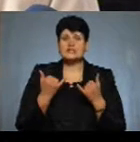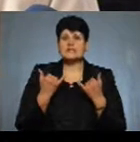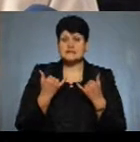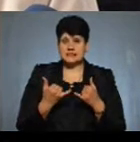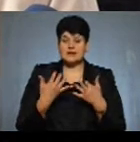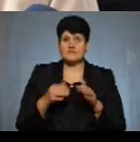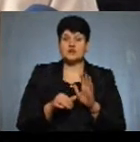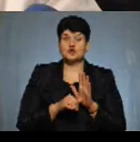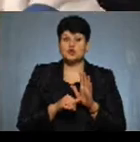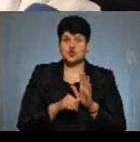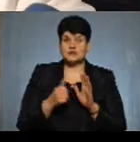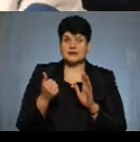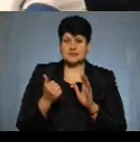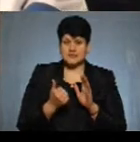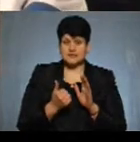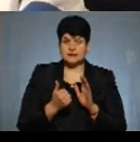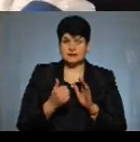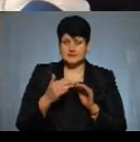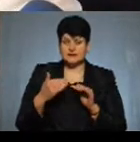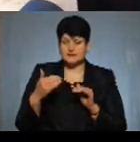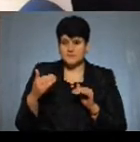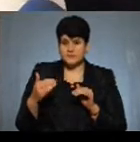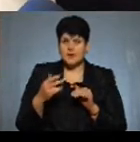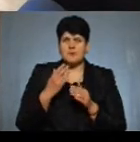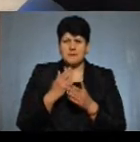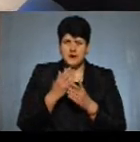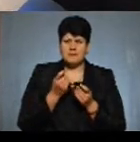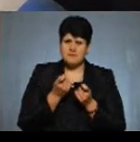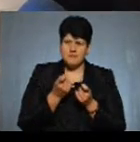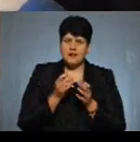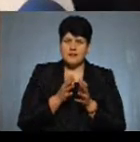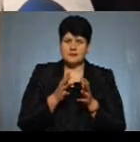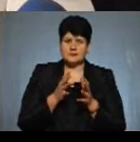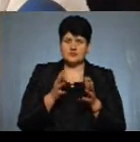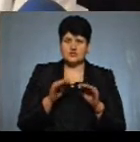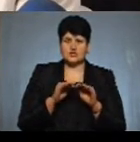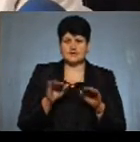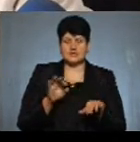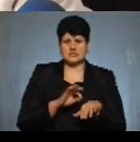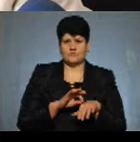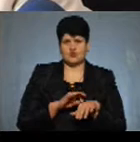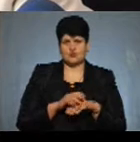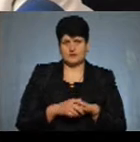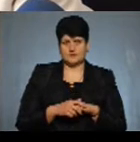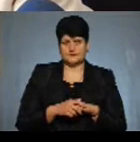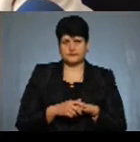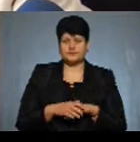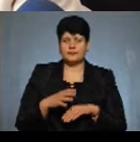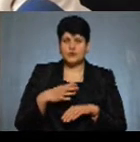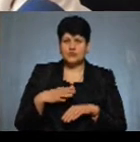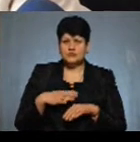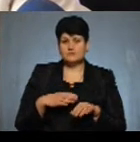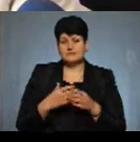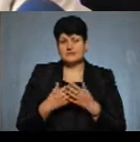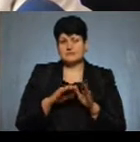зараз вже шостий тиждень йде, то ми маємо незначне, але підвищення рівню захворюваності. І